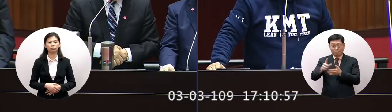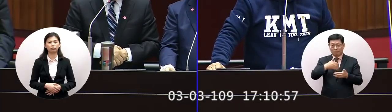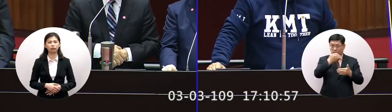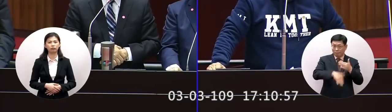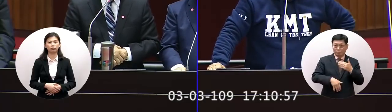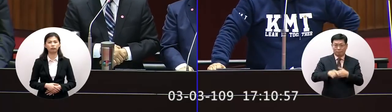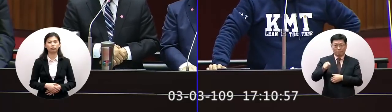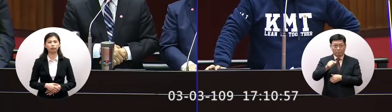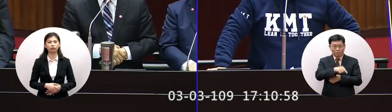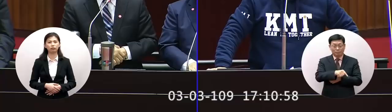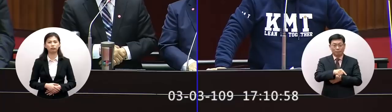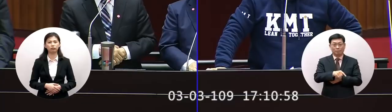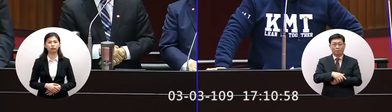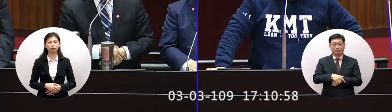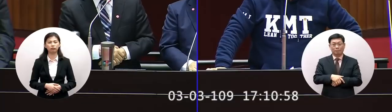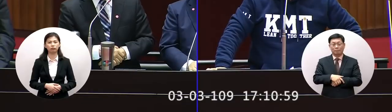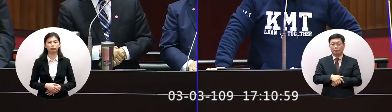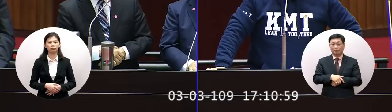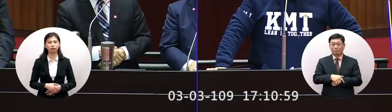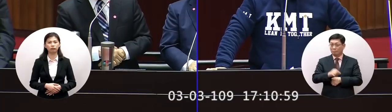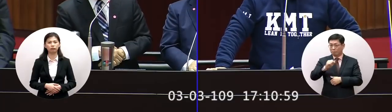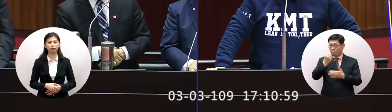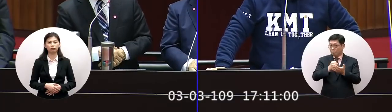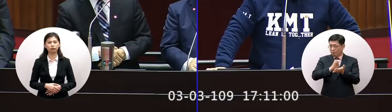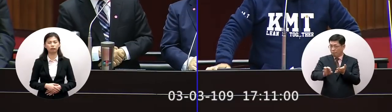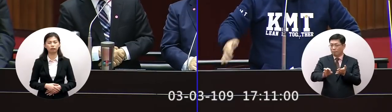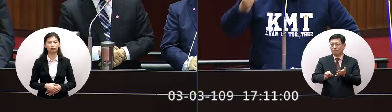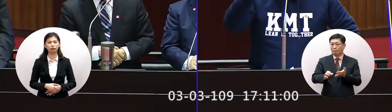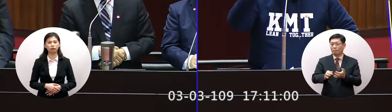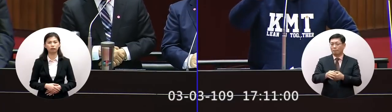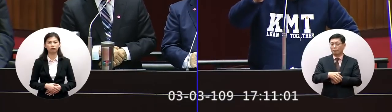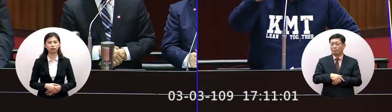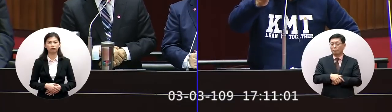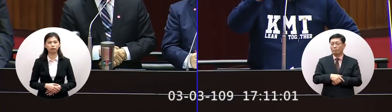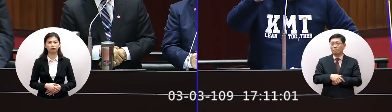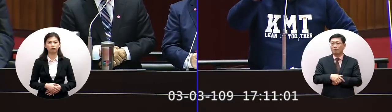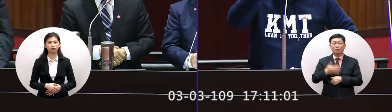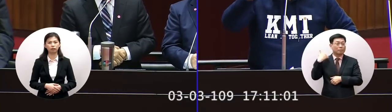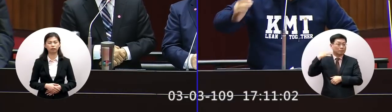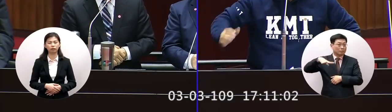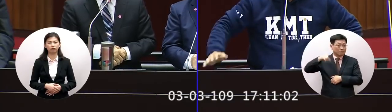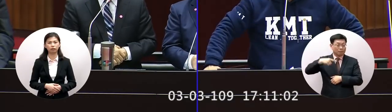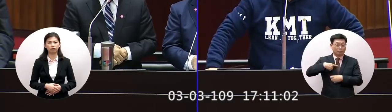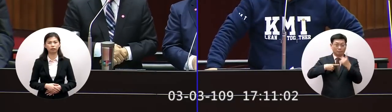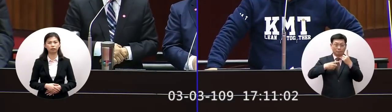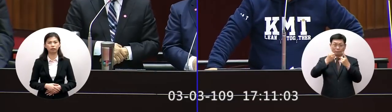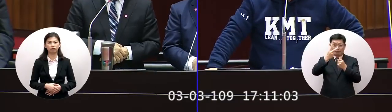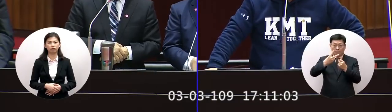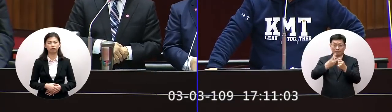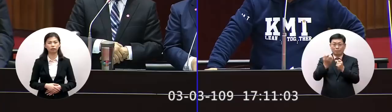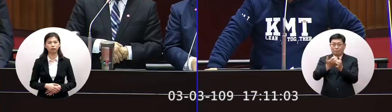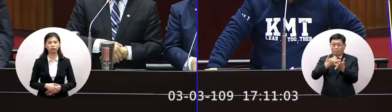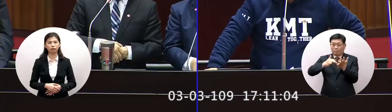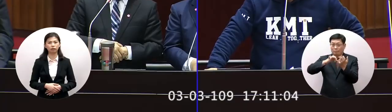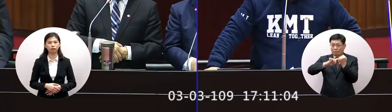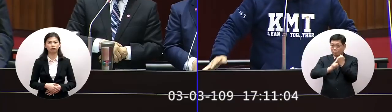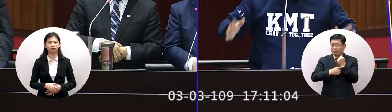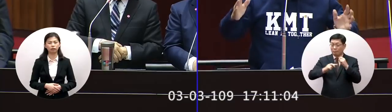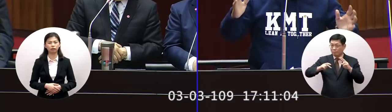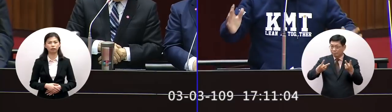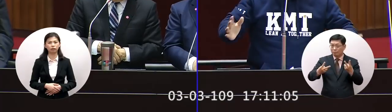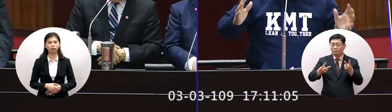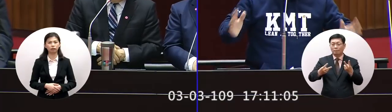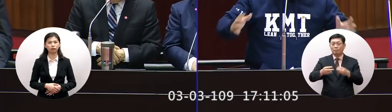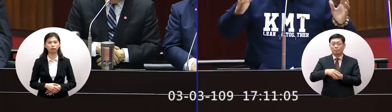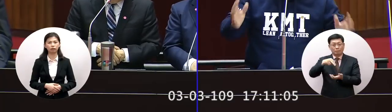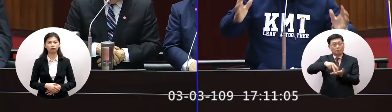减，不得追，不得留用经费。当初是1802年预算法修正的时阵，